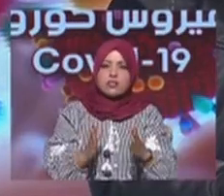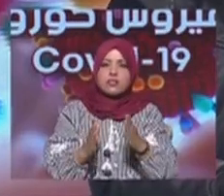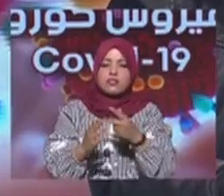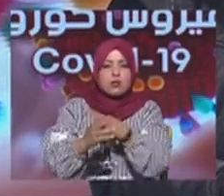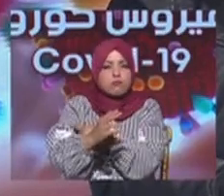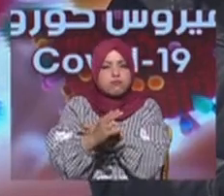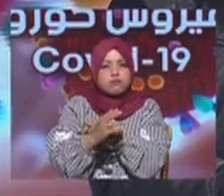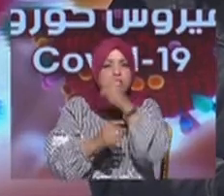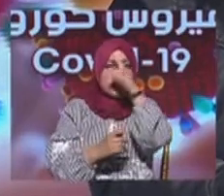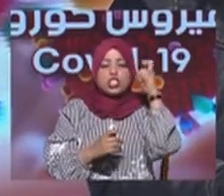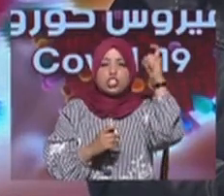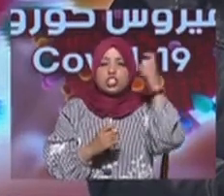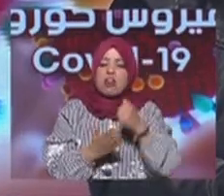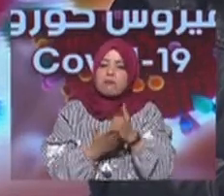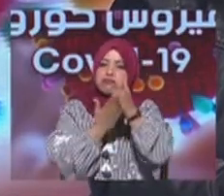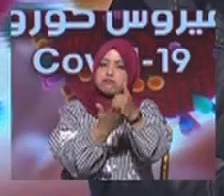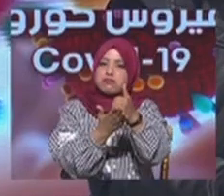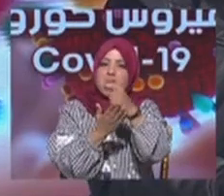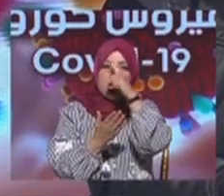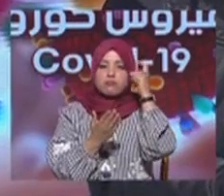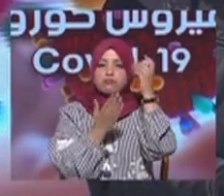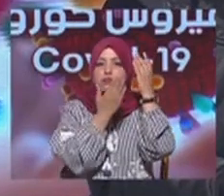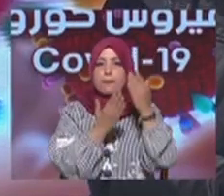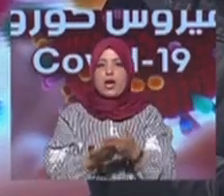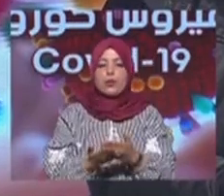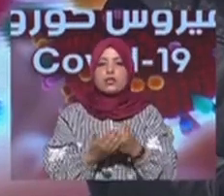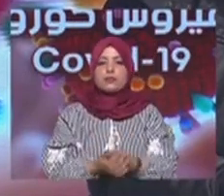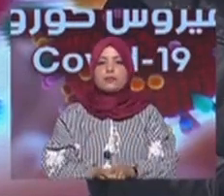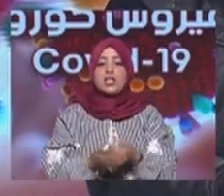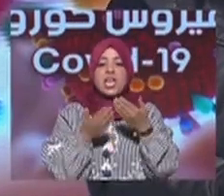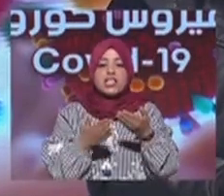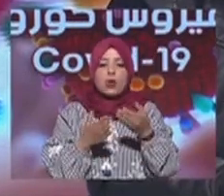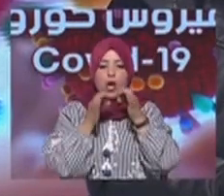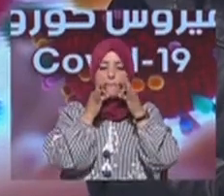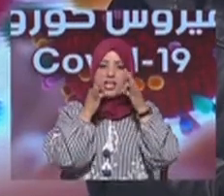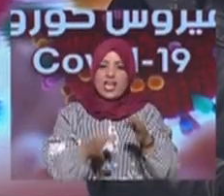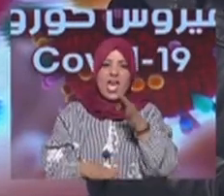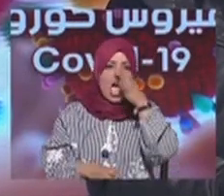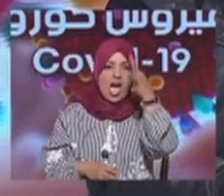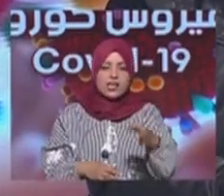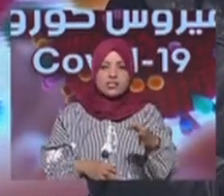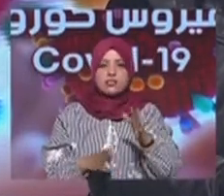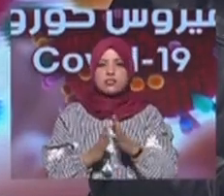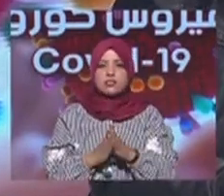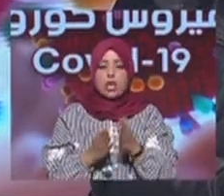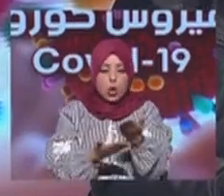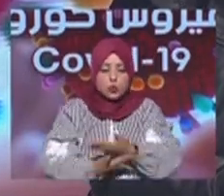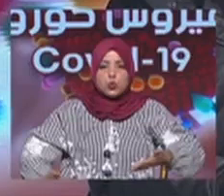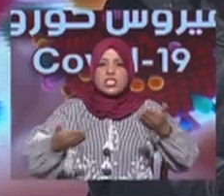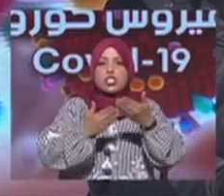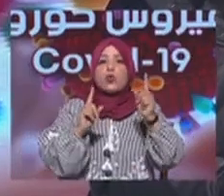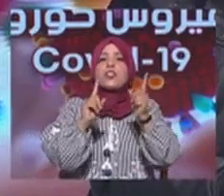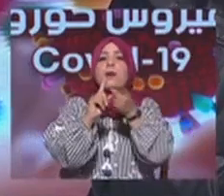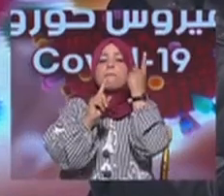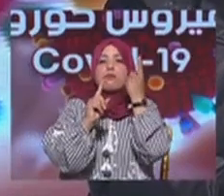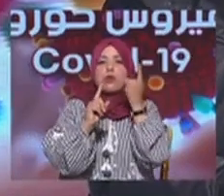ربي معنا ناس الكل. انا نحب ناكد اللي السيكونساج هو حاجه مهمه برشا باش